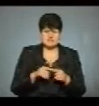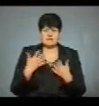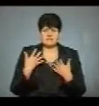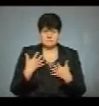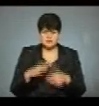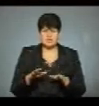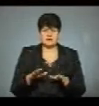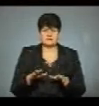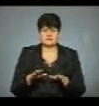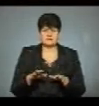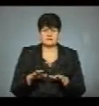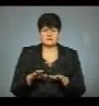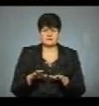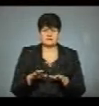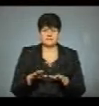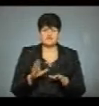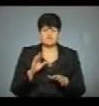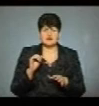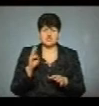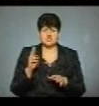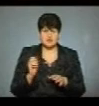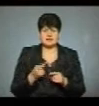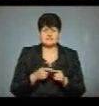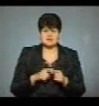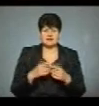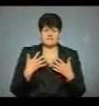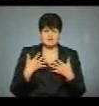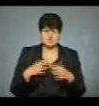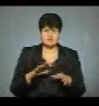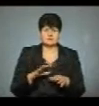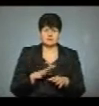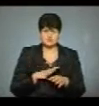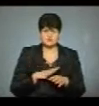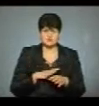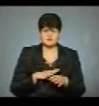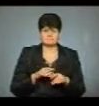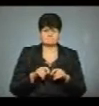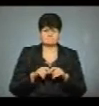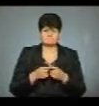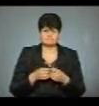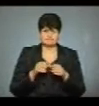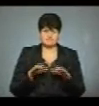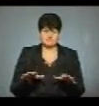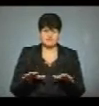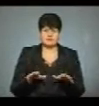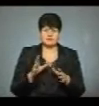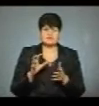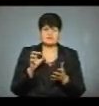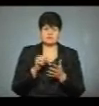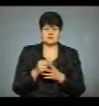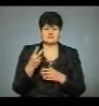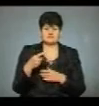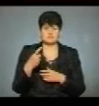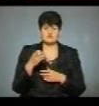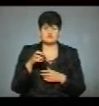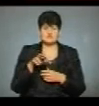це вже вишка, це вже була така руїна. Термінал сепаратисти захопили 21